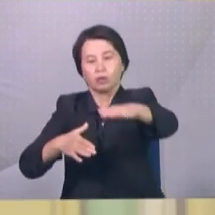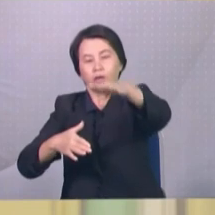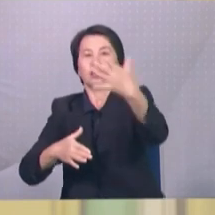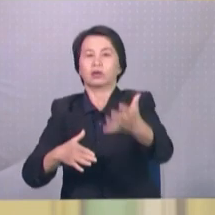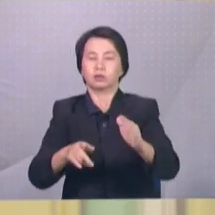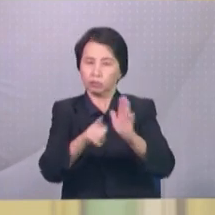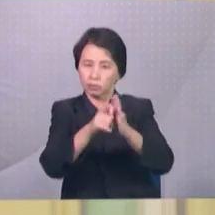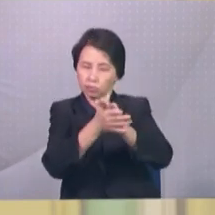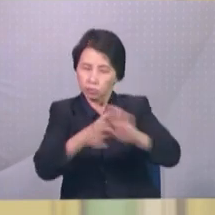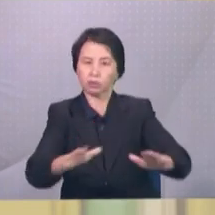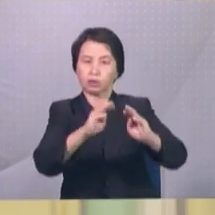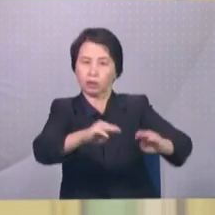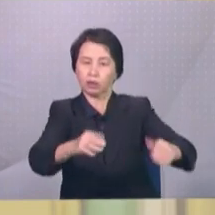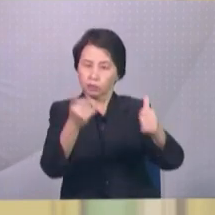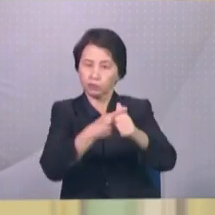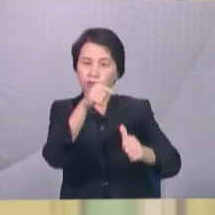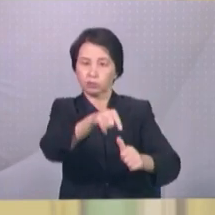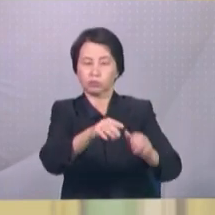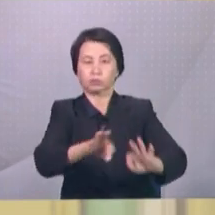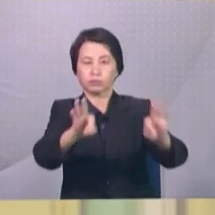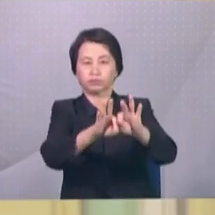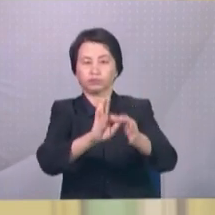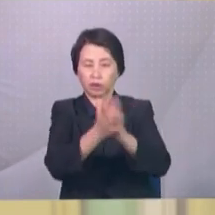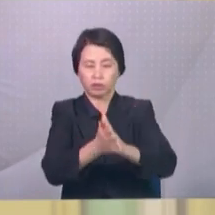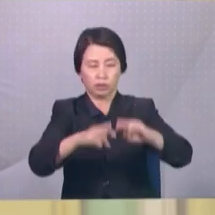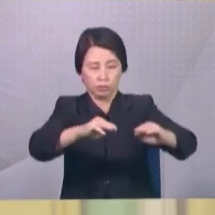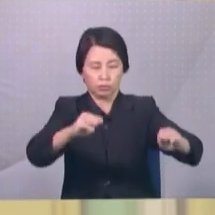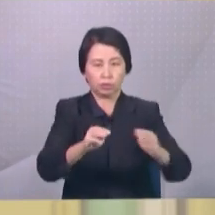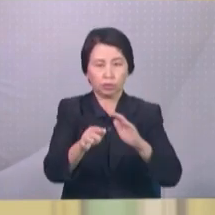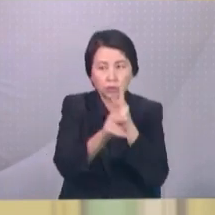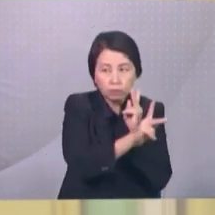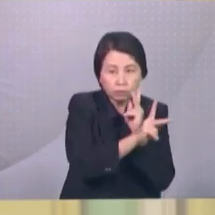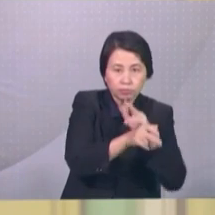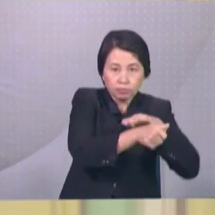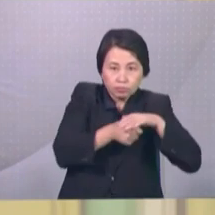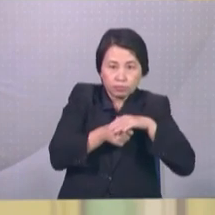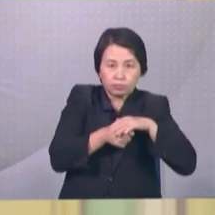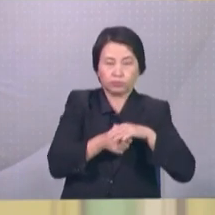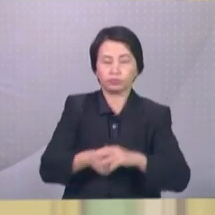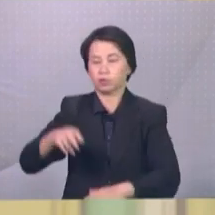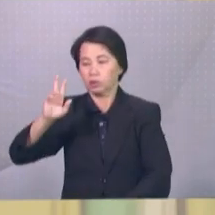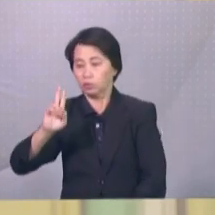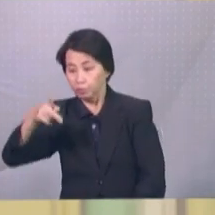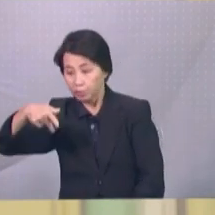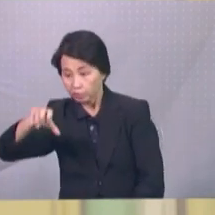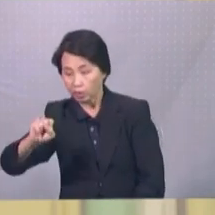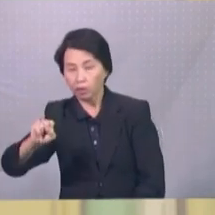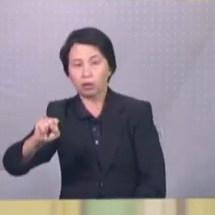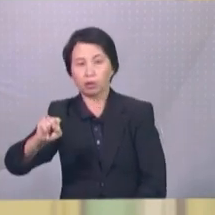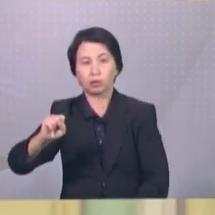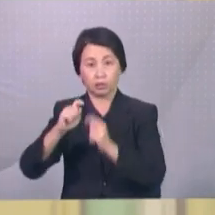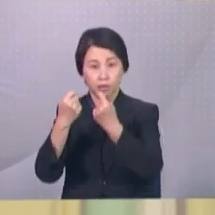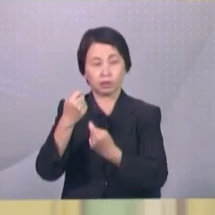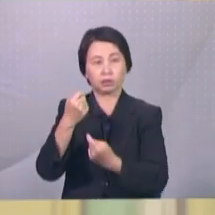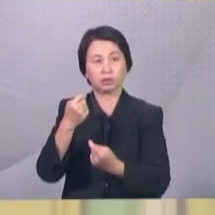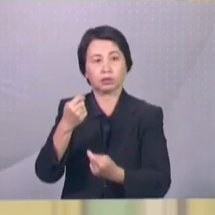keselamatan anak-anak untuk memastikan supaya pelajar-pelajar ini terlindung. Pelajar-pelajar UPSR, untuk makluman